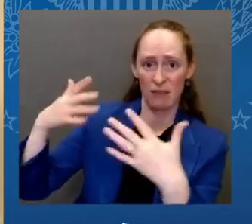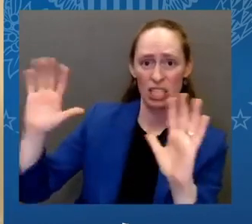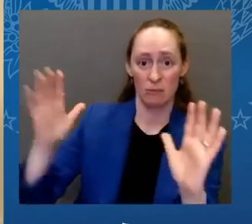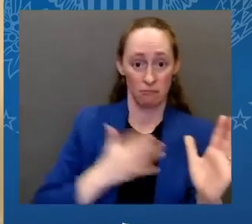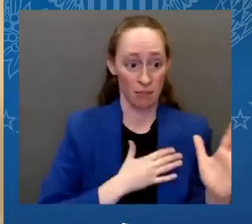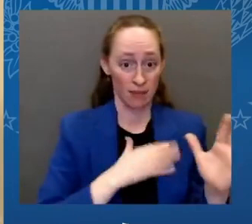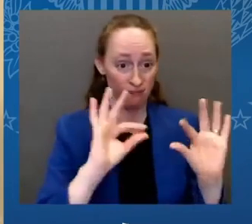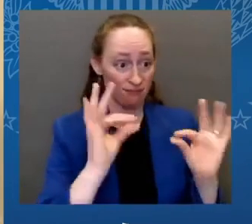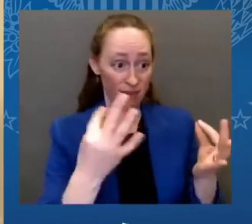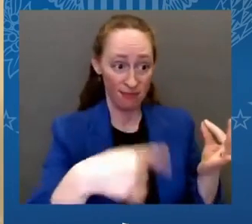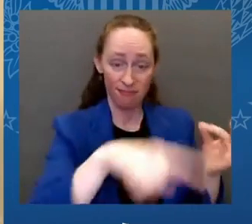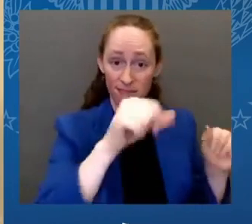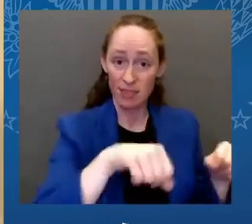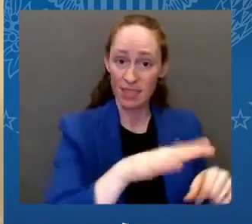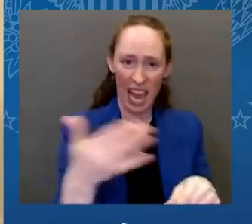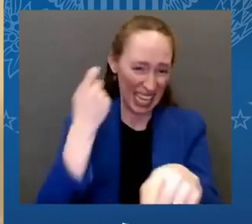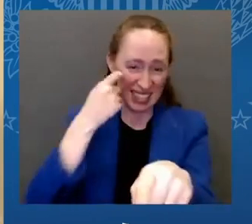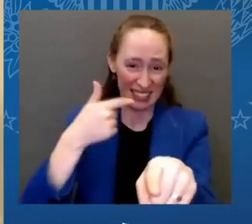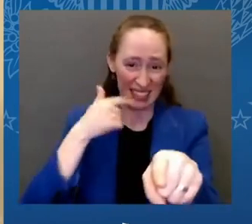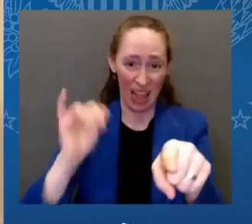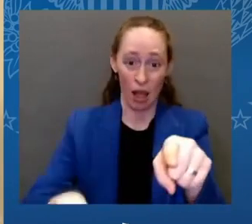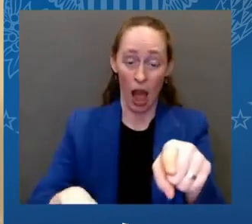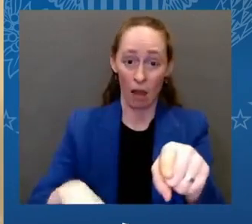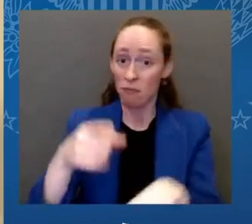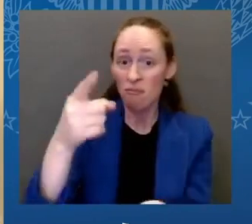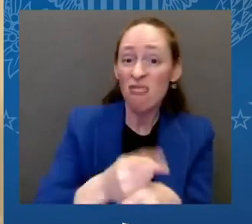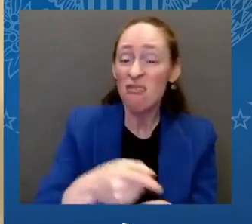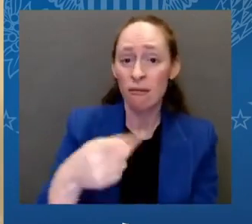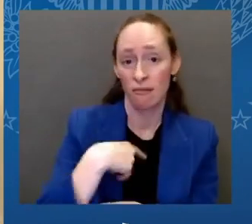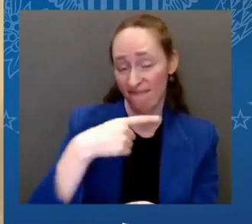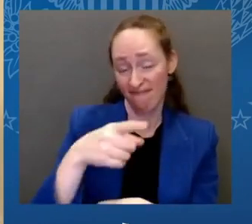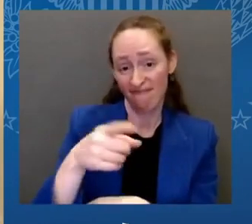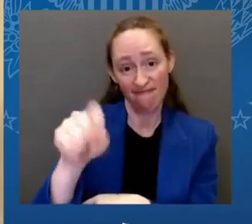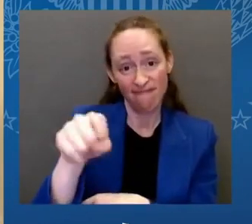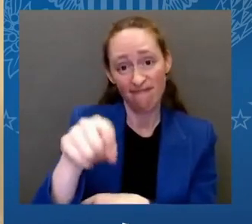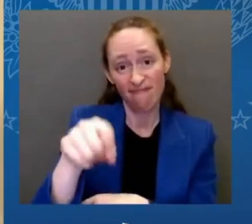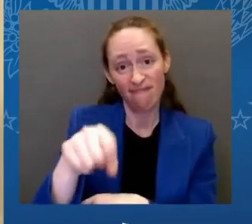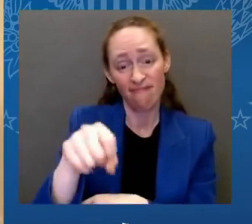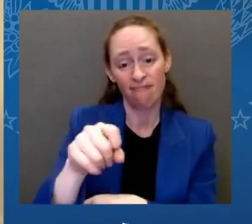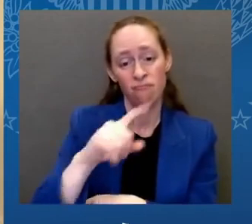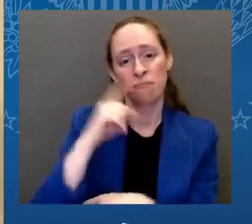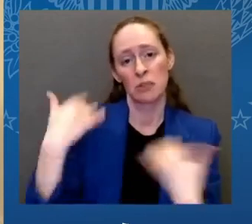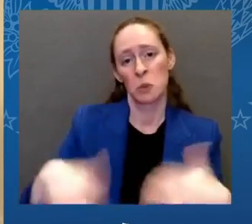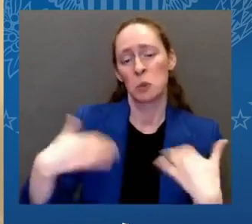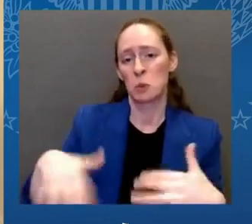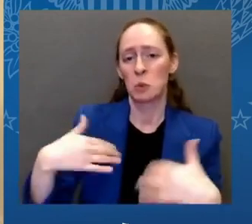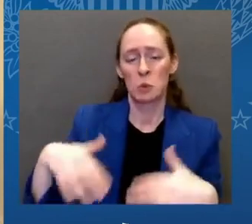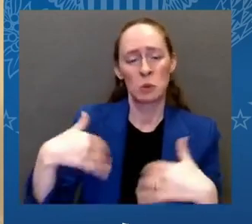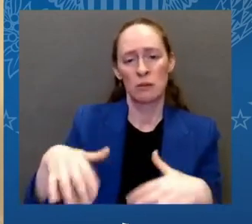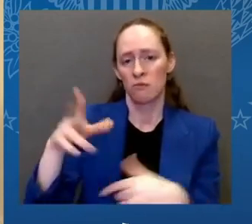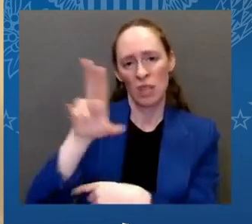що безміцно українського народу, без наших Збройних сил України, ваша б сім'я дійсно була б